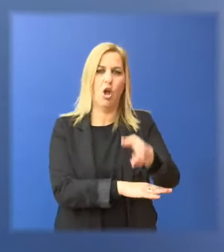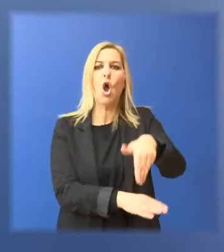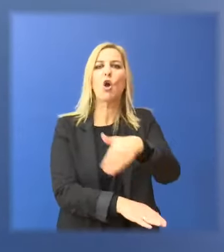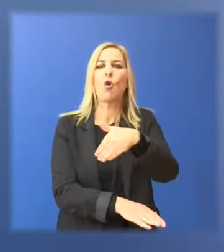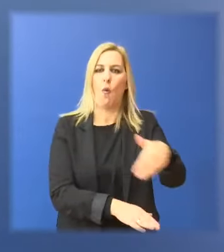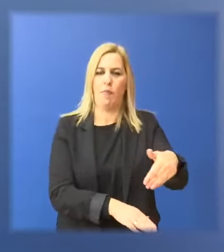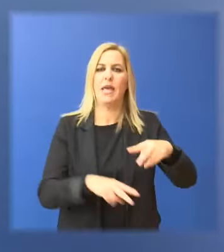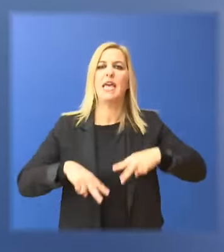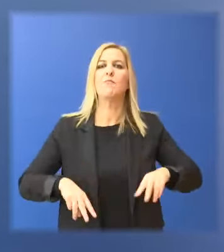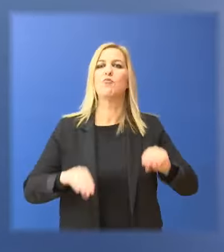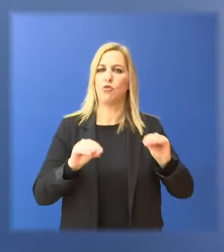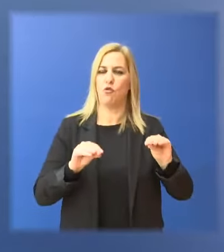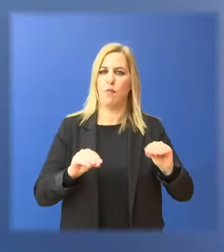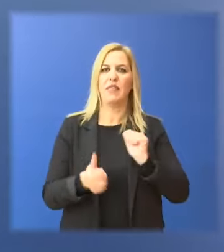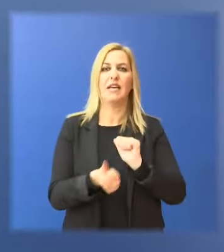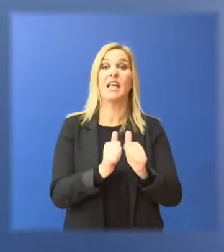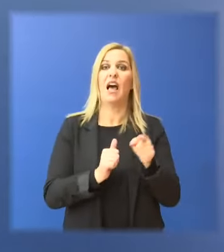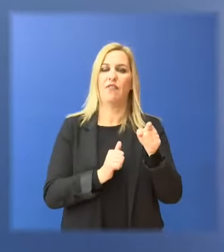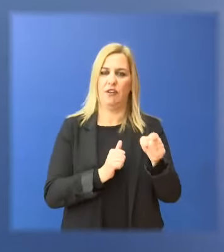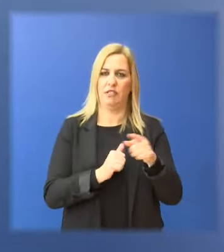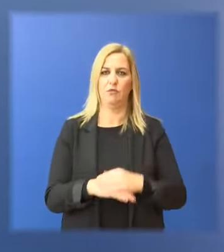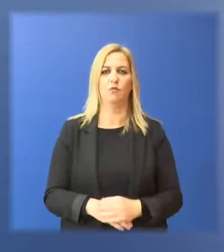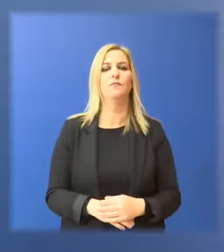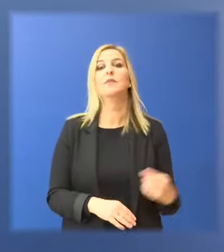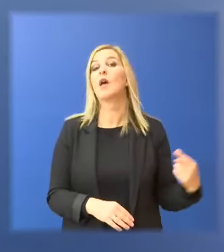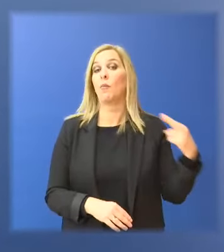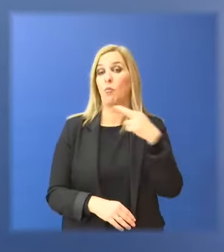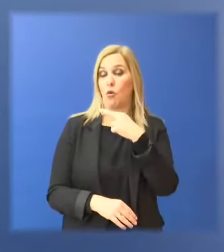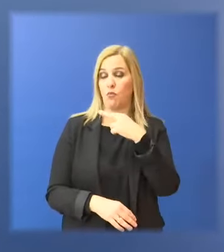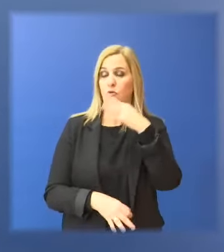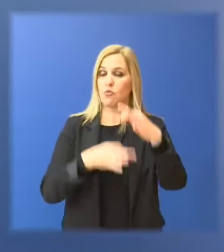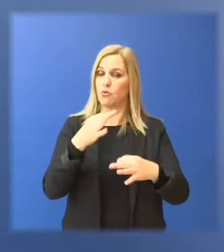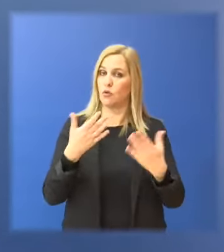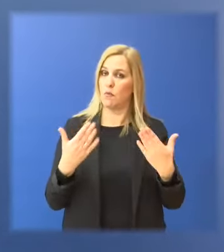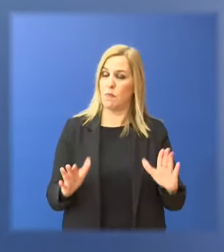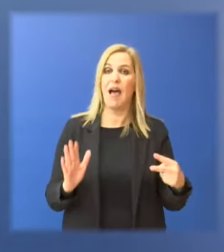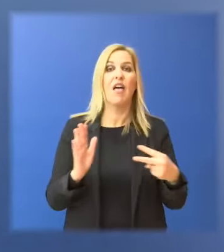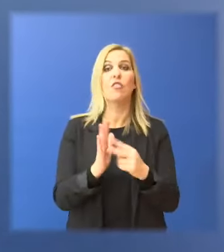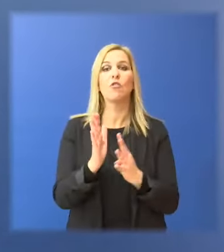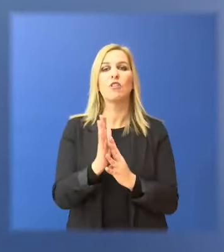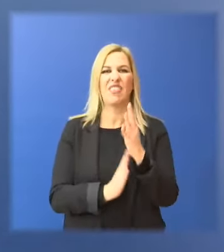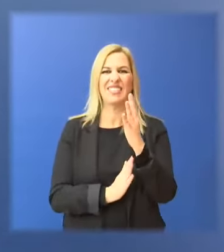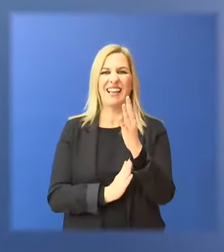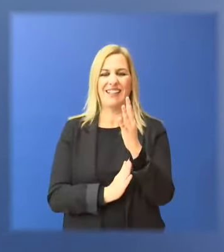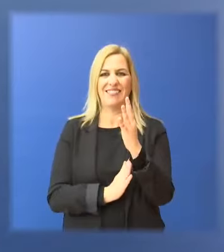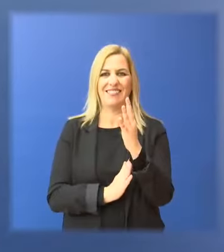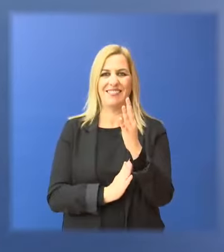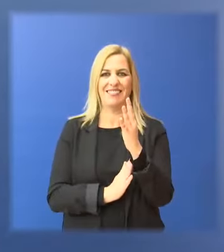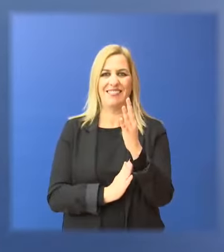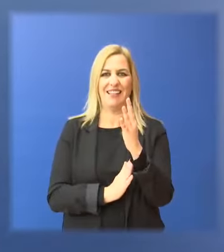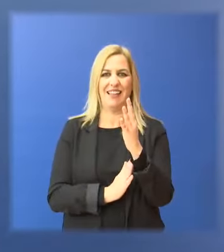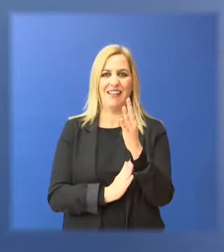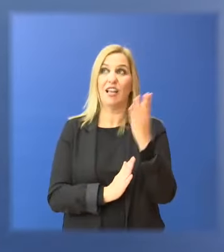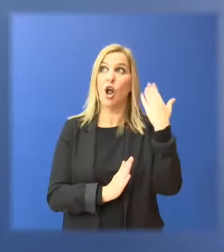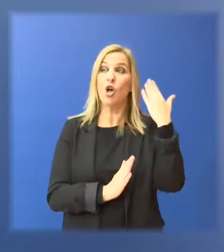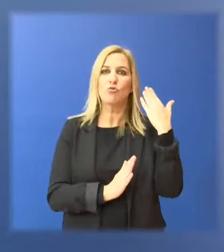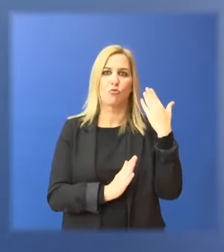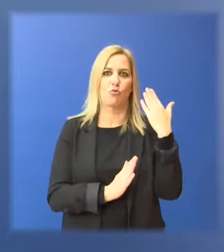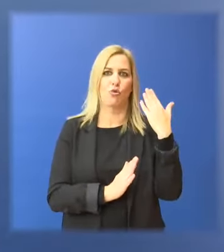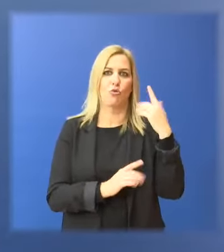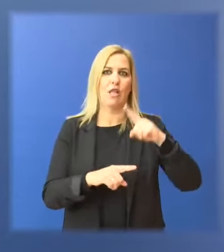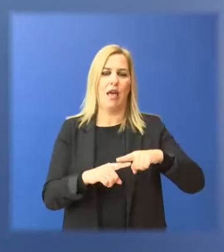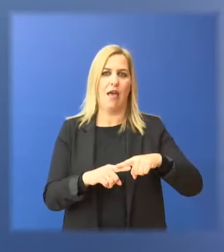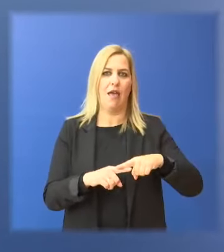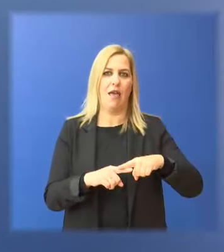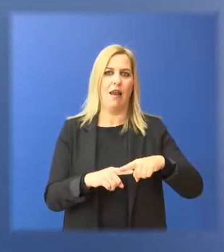Υπουργείο Παιδείας, Θρησκευμάτων και Αθλητισμού. Ο Πρωθυπουργός ανέφερε μεταξύ άλλων ότι το 2014 ήταν η χρονιά που σήκωσε την Ελλάδα ψηλά. με την